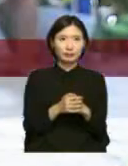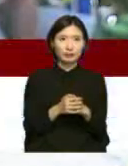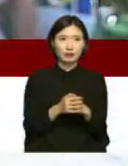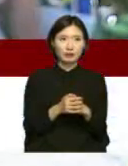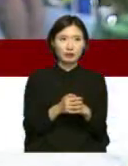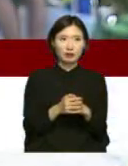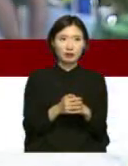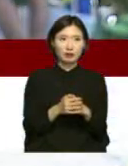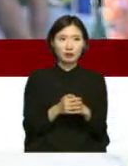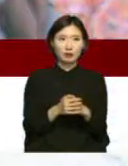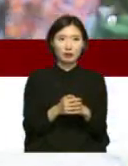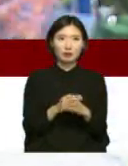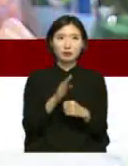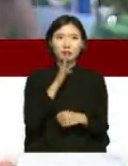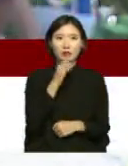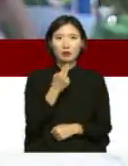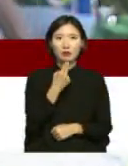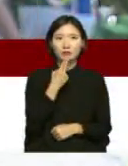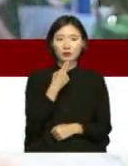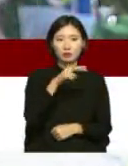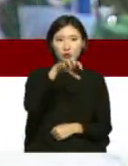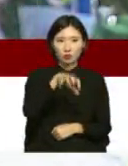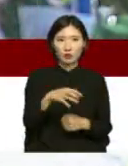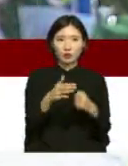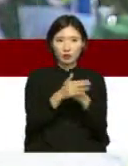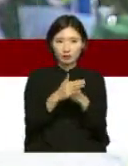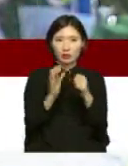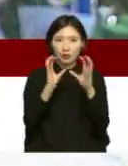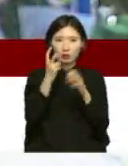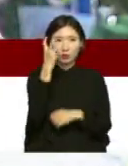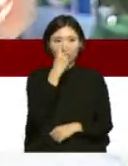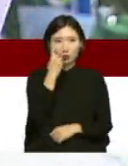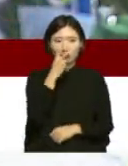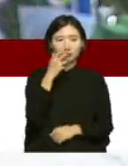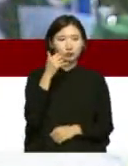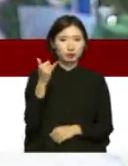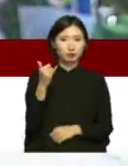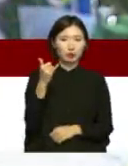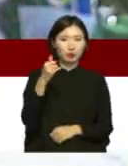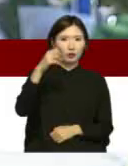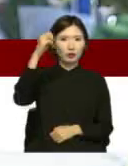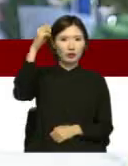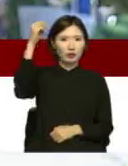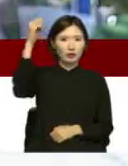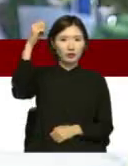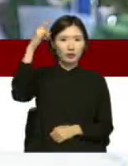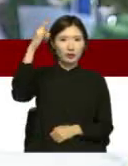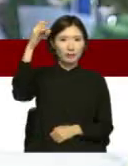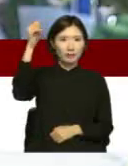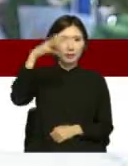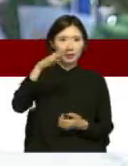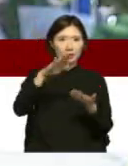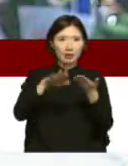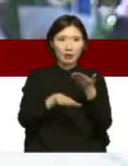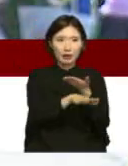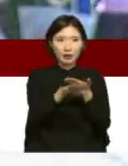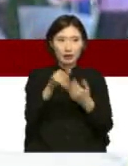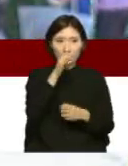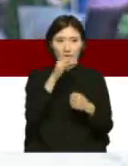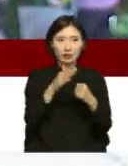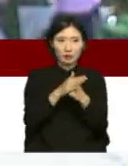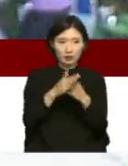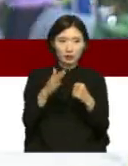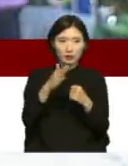이제 없는 공간이 있기 때문에 이제 아이들을 이제 돌보는 부모님 같은 경우는 햇볕 아래 있기 때문에 올해부터는 이제 농촌에서는